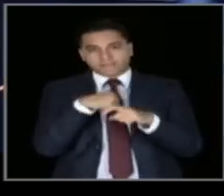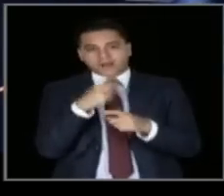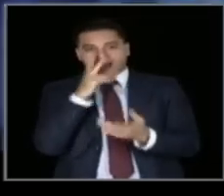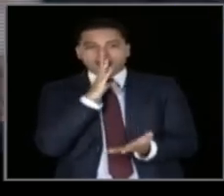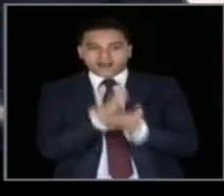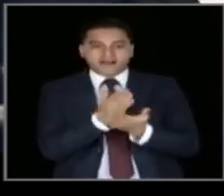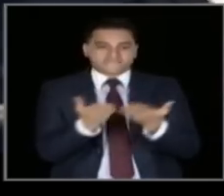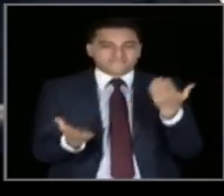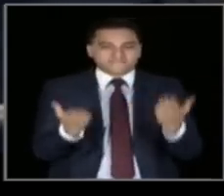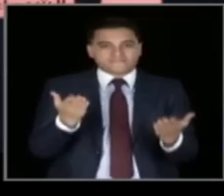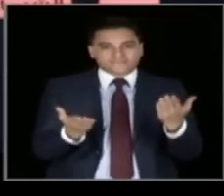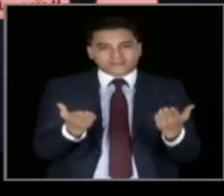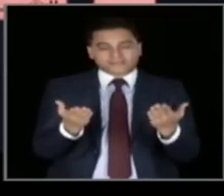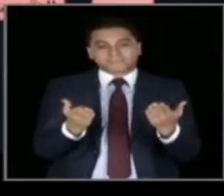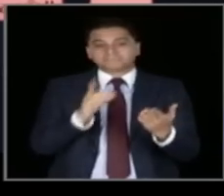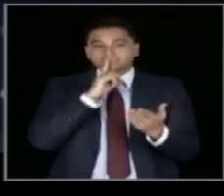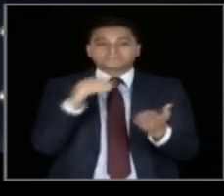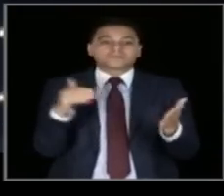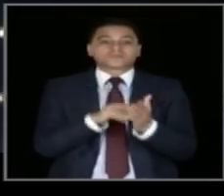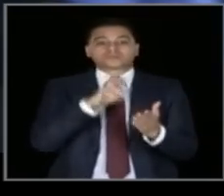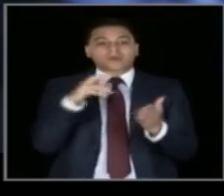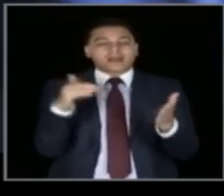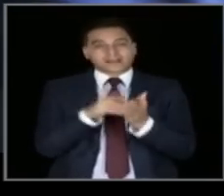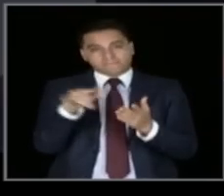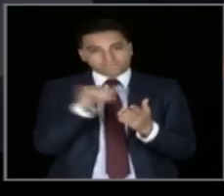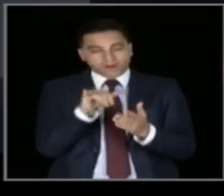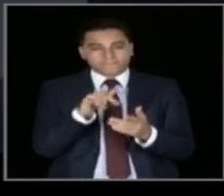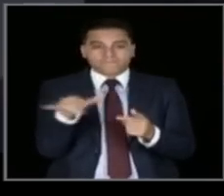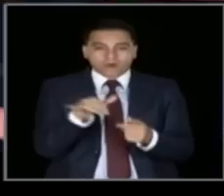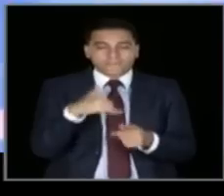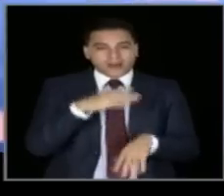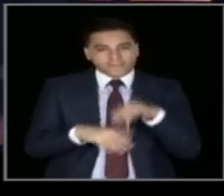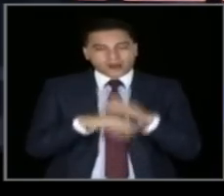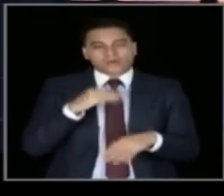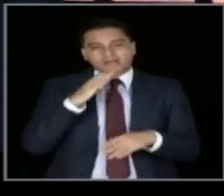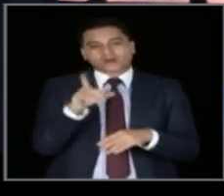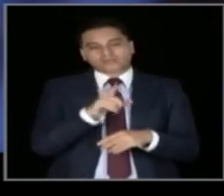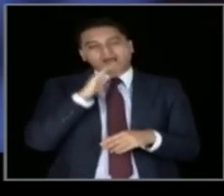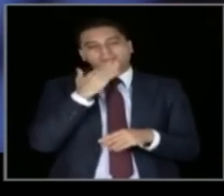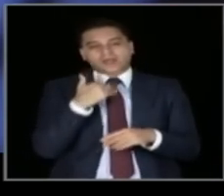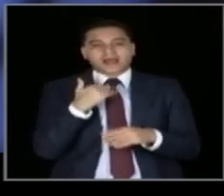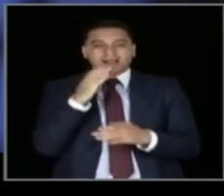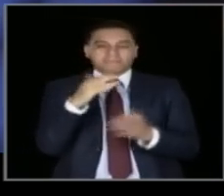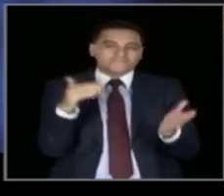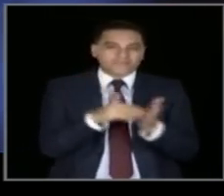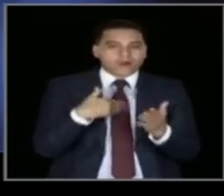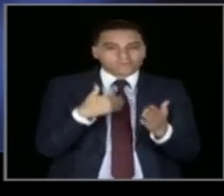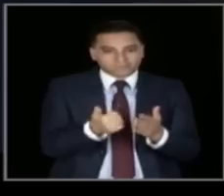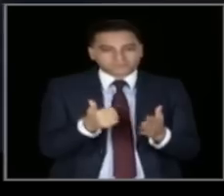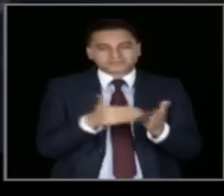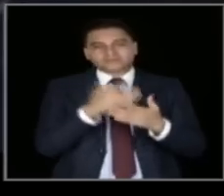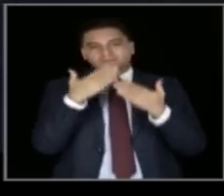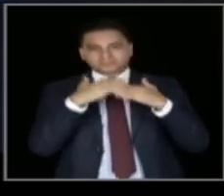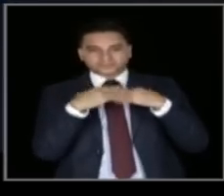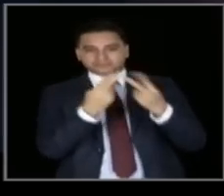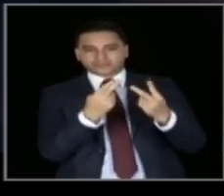حق. السؤال الأخير كان سؤال مهم والحمد لله جابتها صحيح. الجولدن جول كنت عارفاها بس هو سبقني وداس، بس